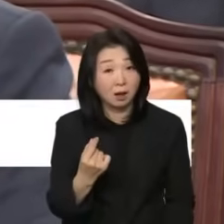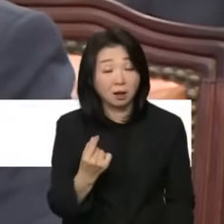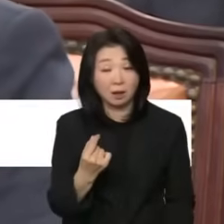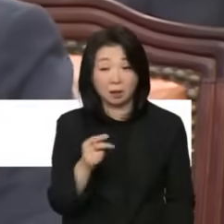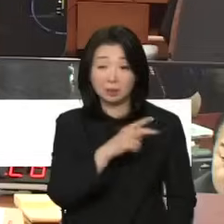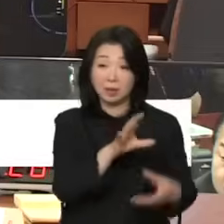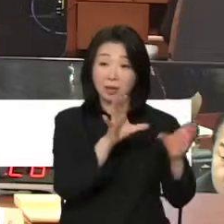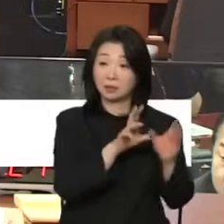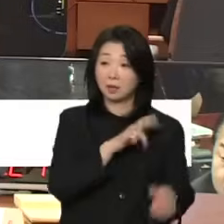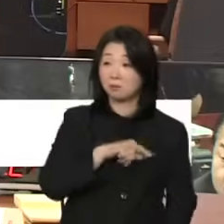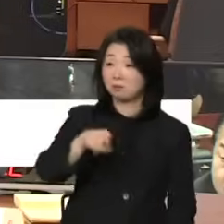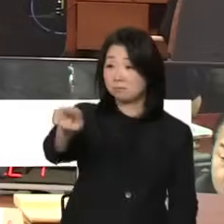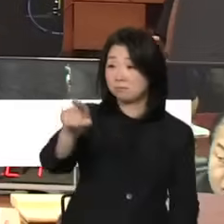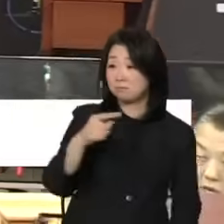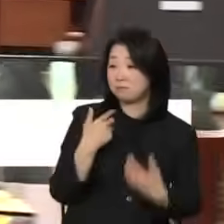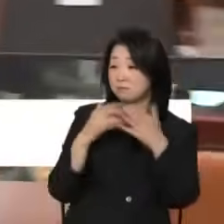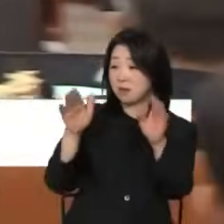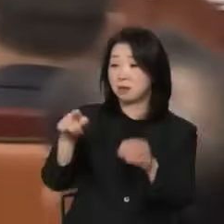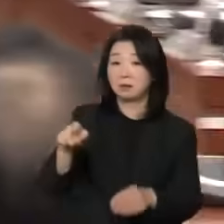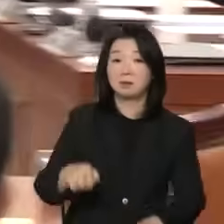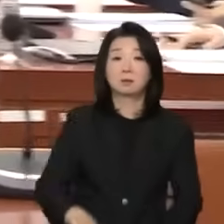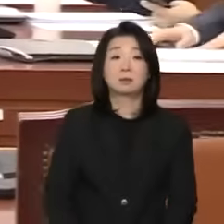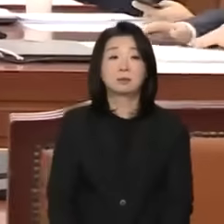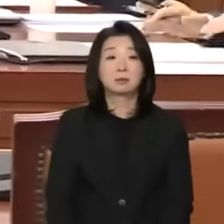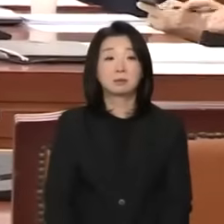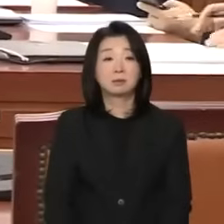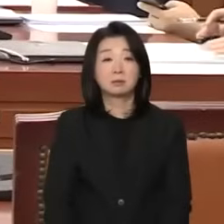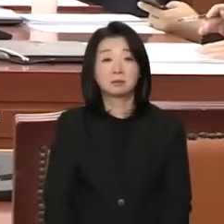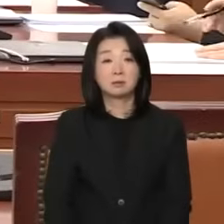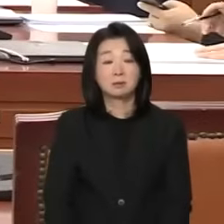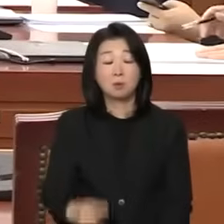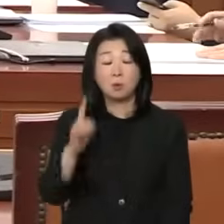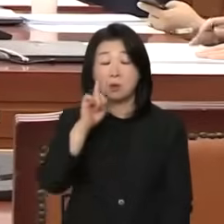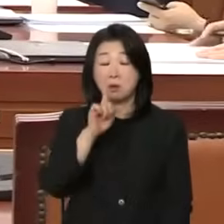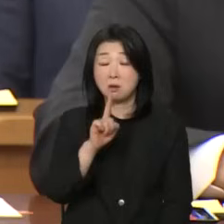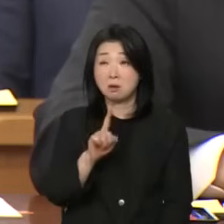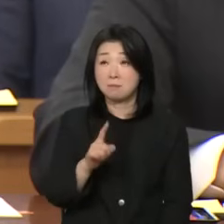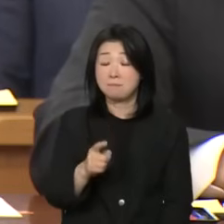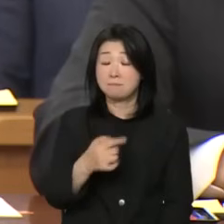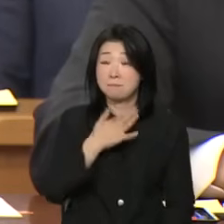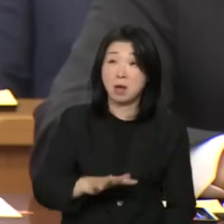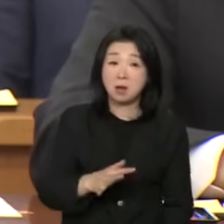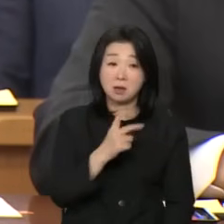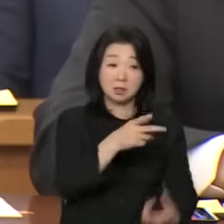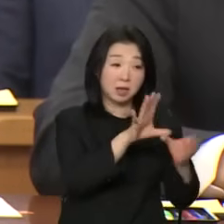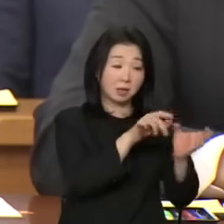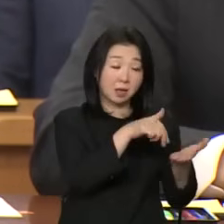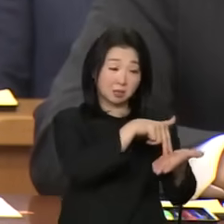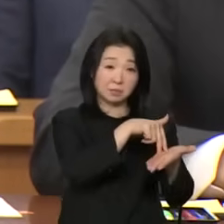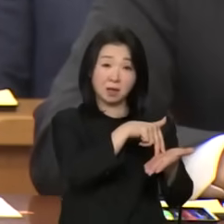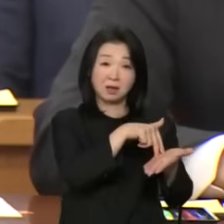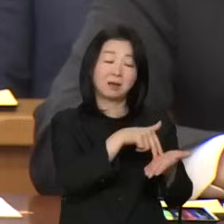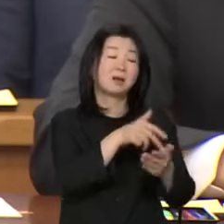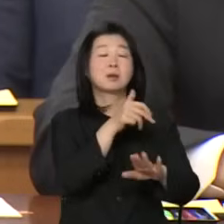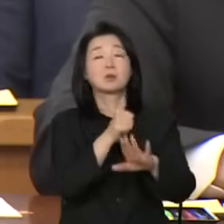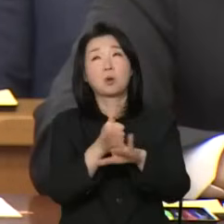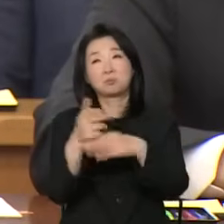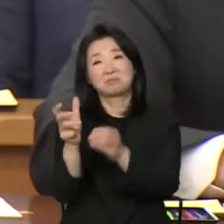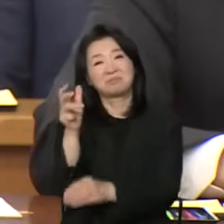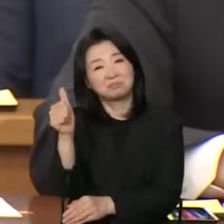야당 의원들의 거센 반발을 샀습니다. 사실 무근이라는 야당 주장에 결국 김 장관은